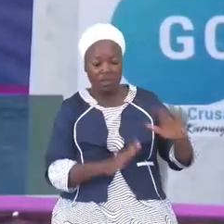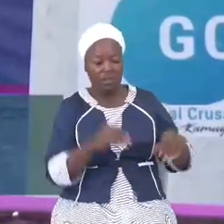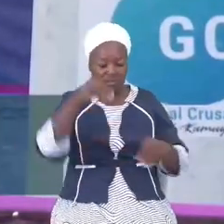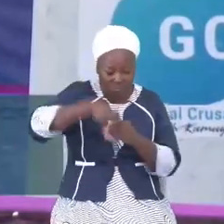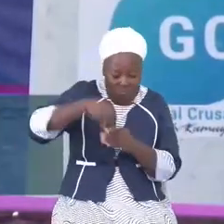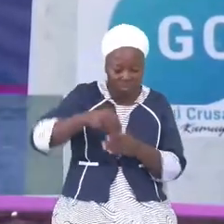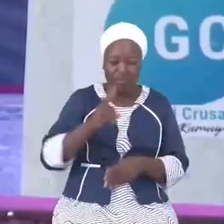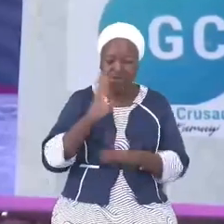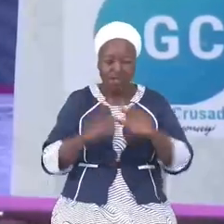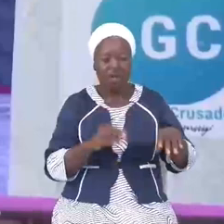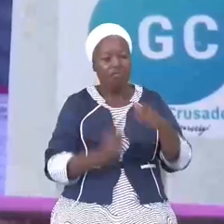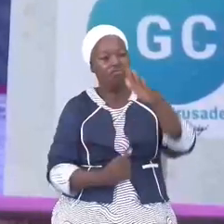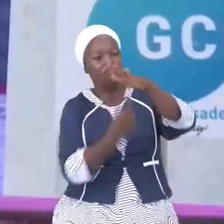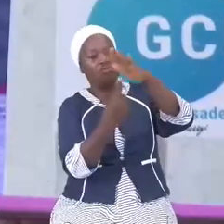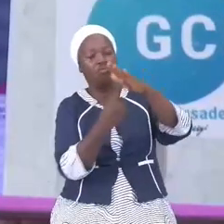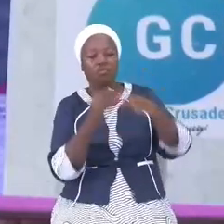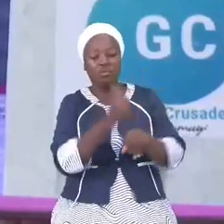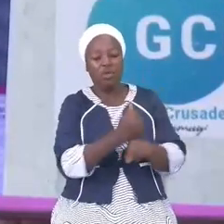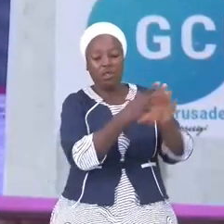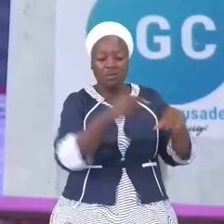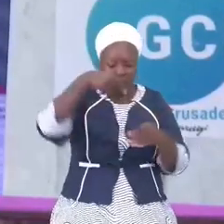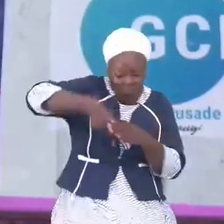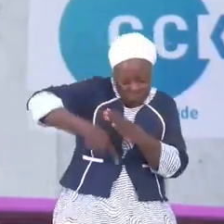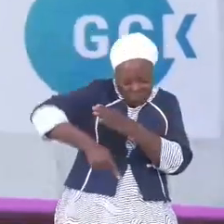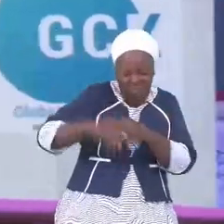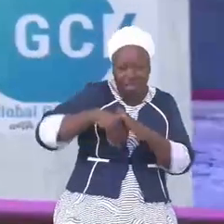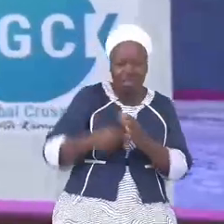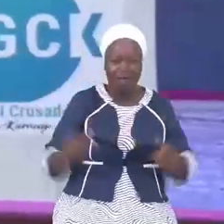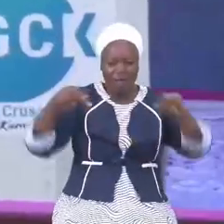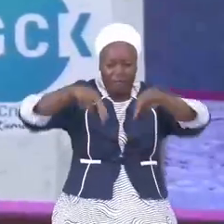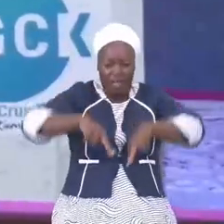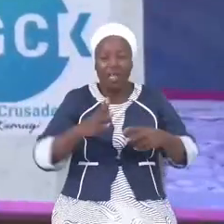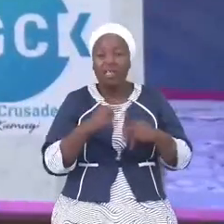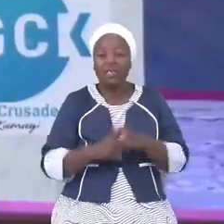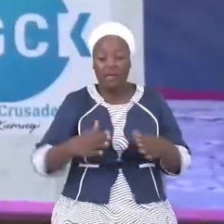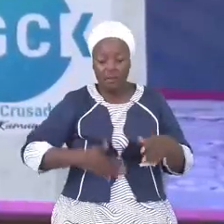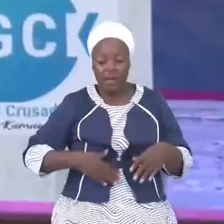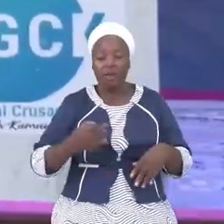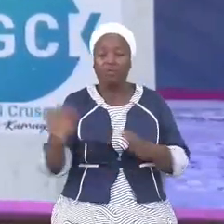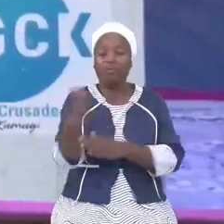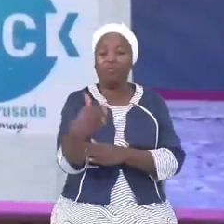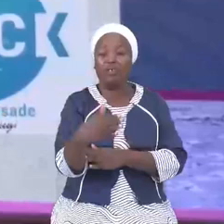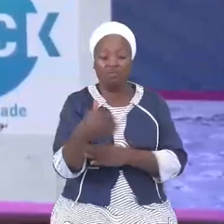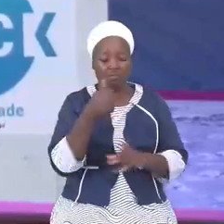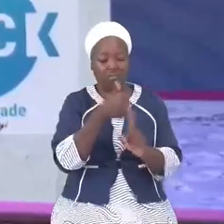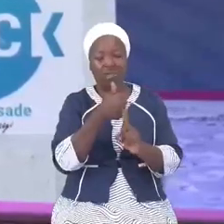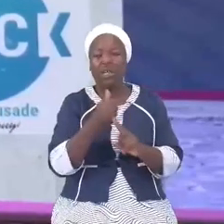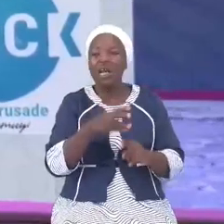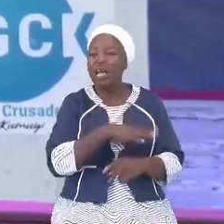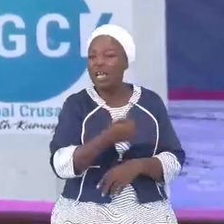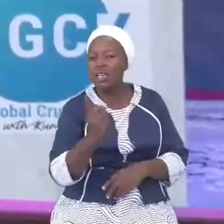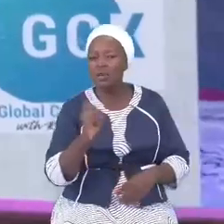les montagnes, profond dans la vallée, ou même dans le ventre du Seigneur des morts. N'importe où la